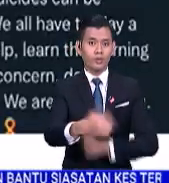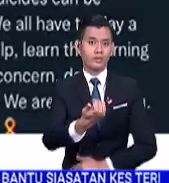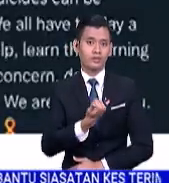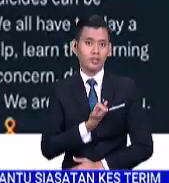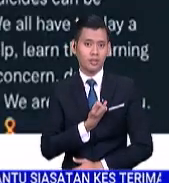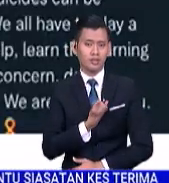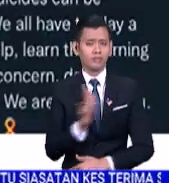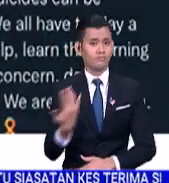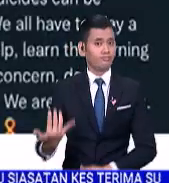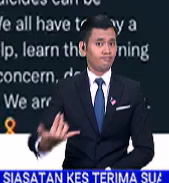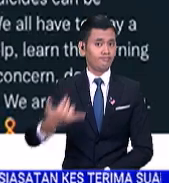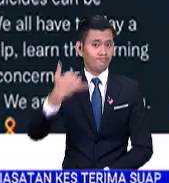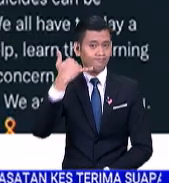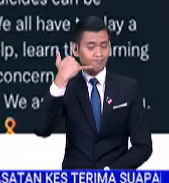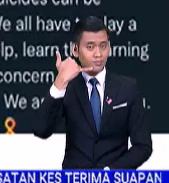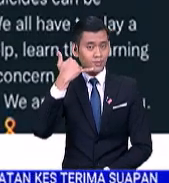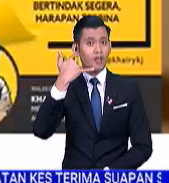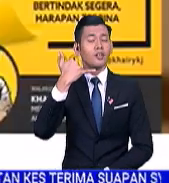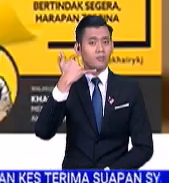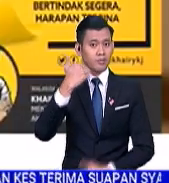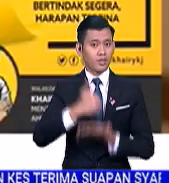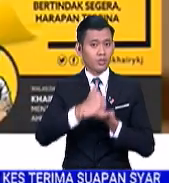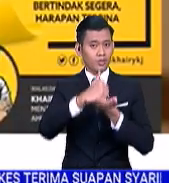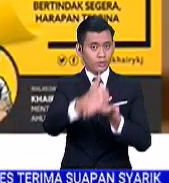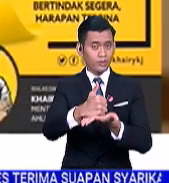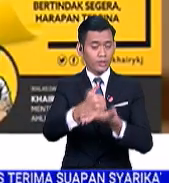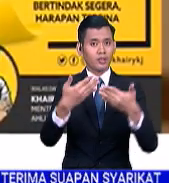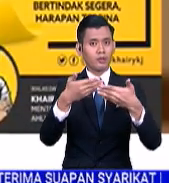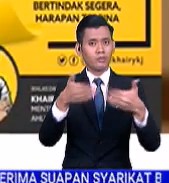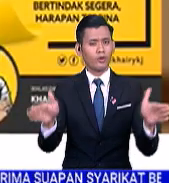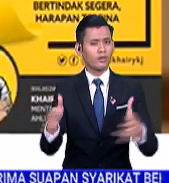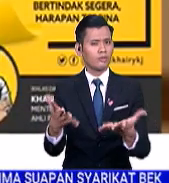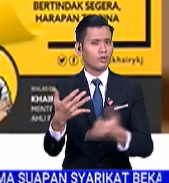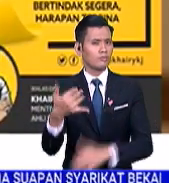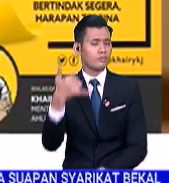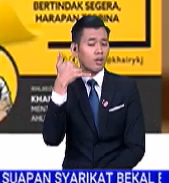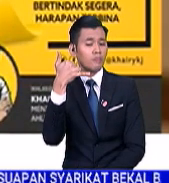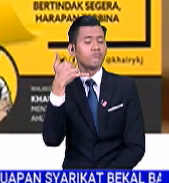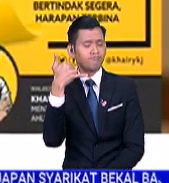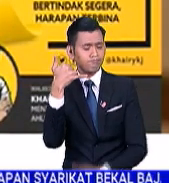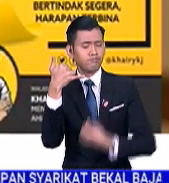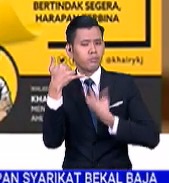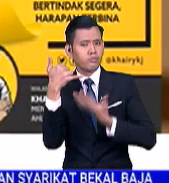sentiasa dibuka untuk menerima panggilan dan mendengar luahan.